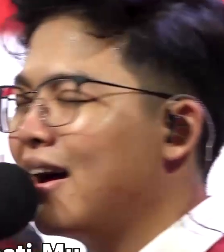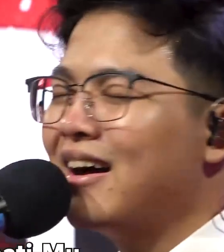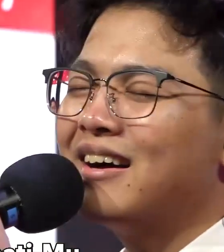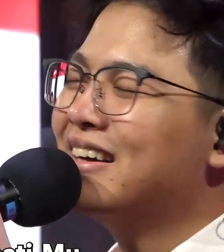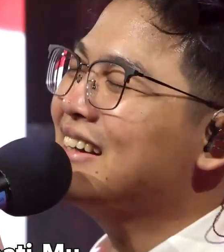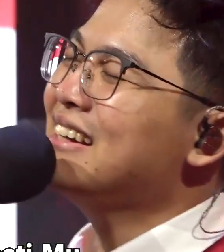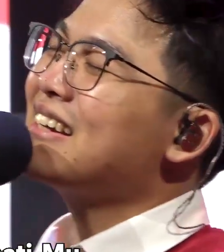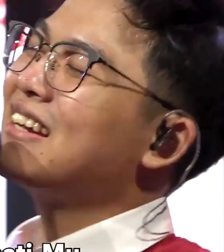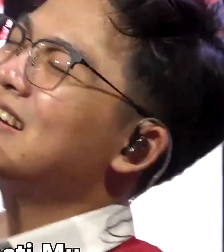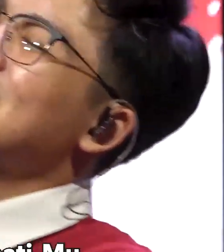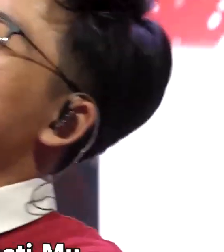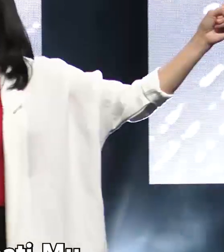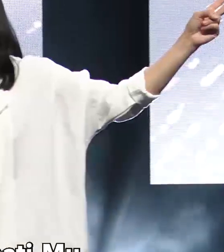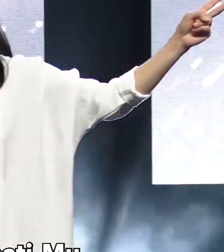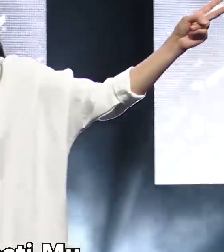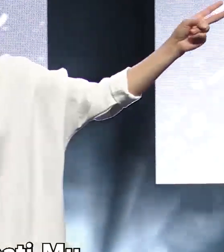jadikanlah